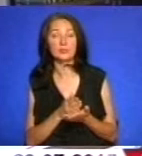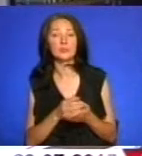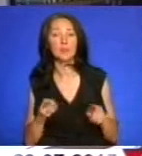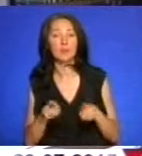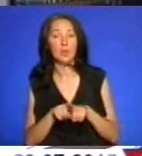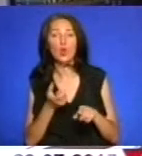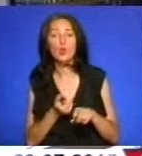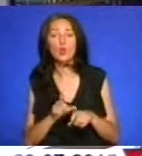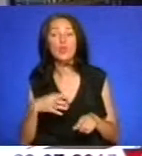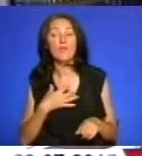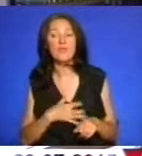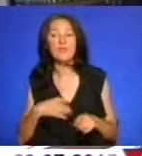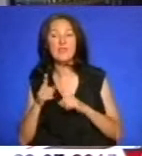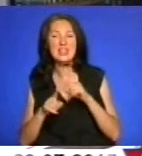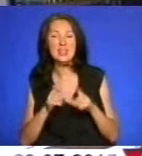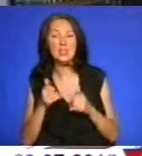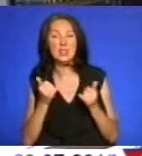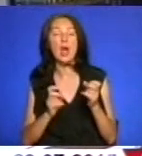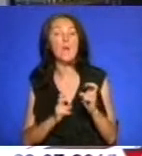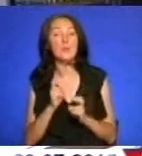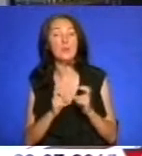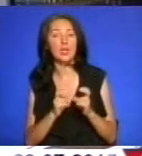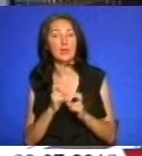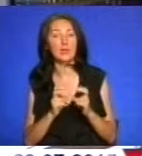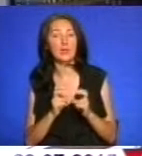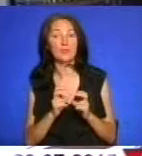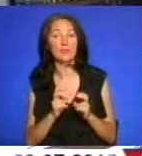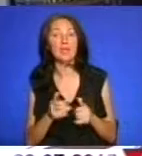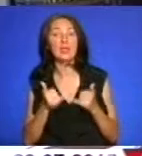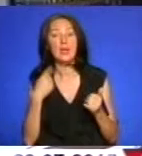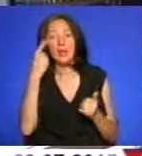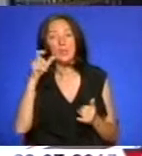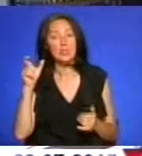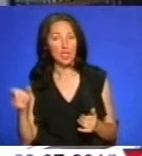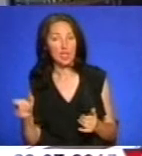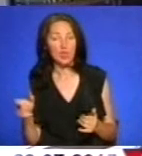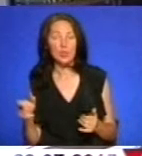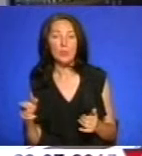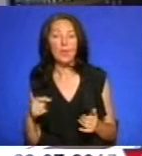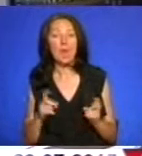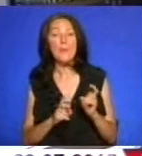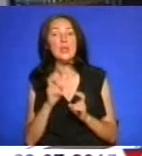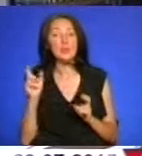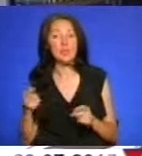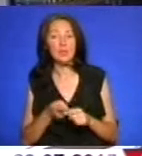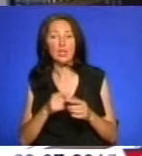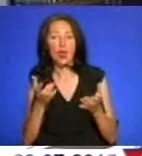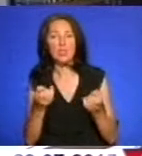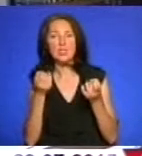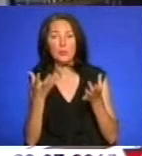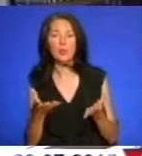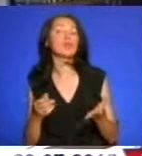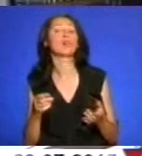Також дуже важлива зміна для підприємців. Для фізичних осіб, підприємців, які обрали спрощену